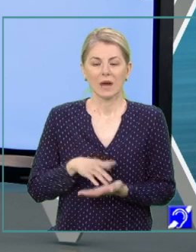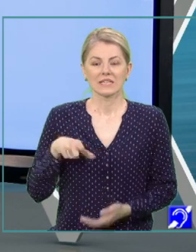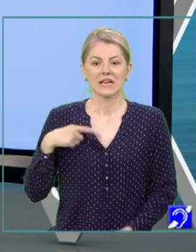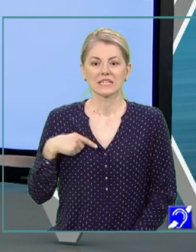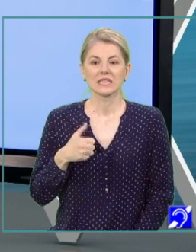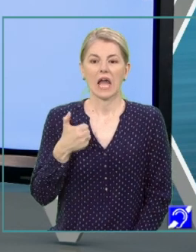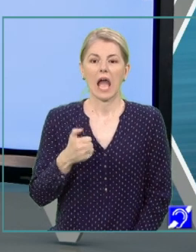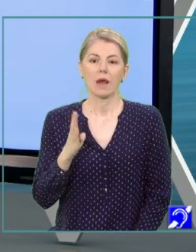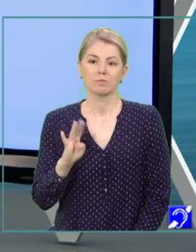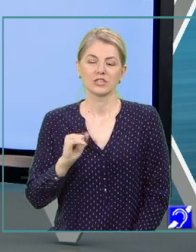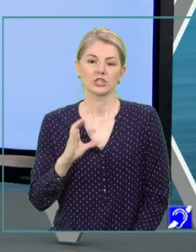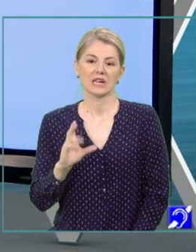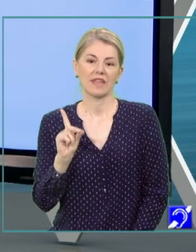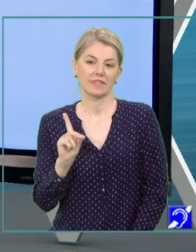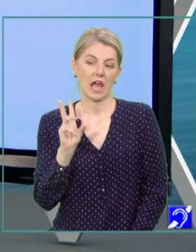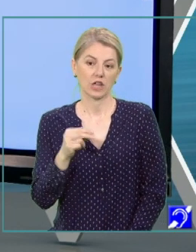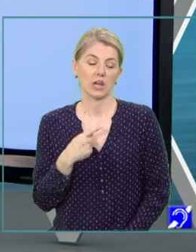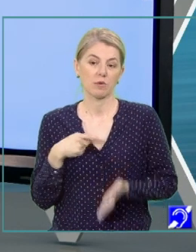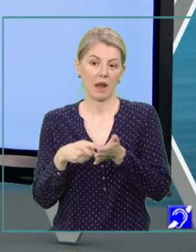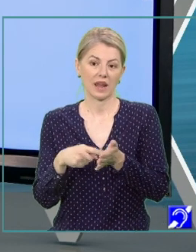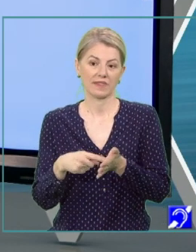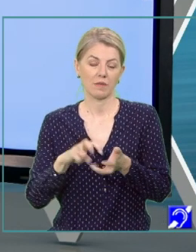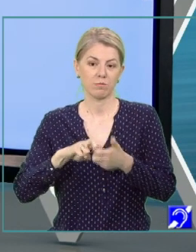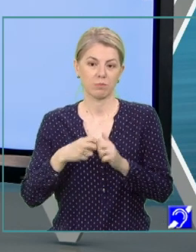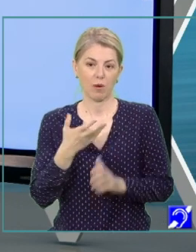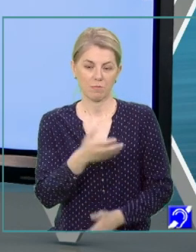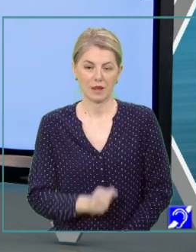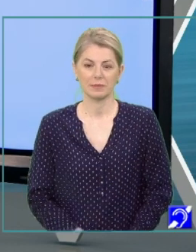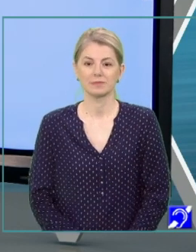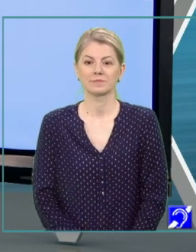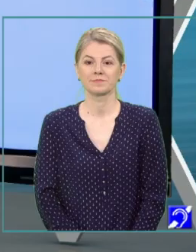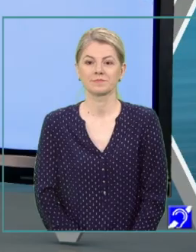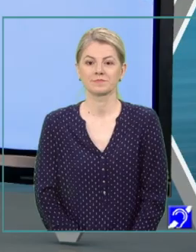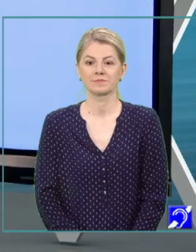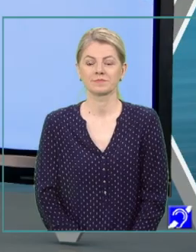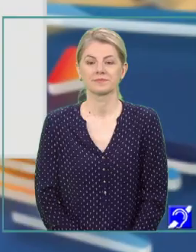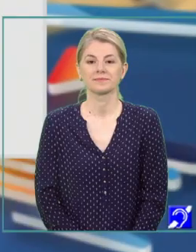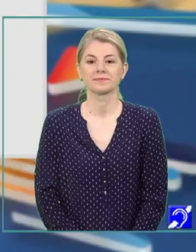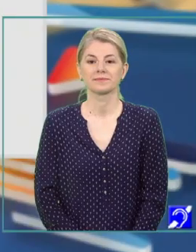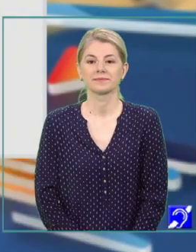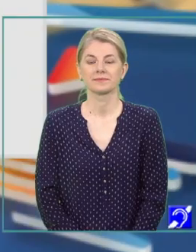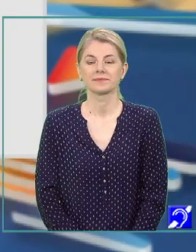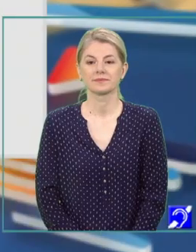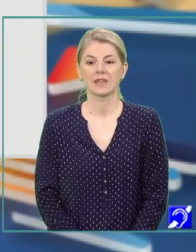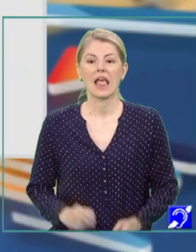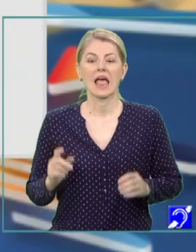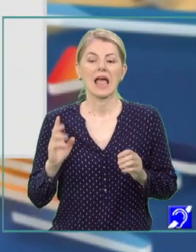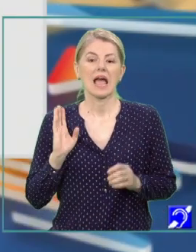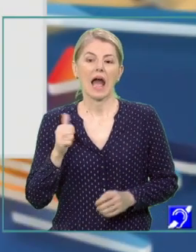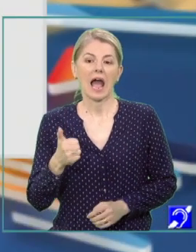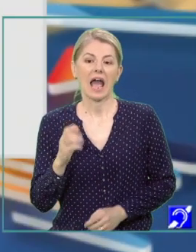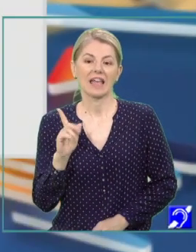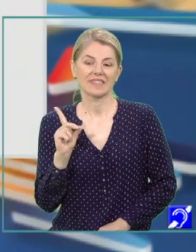sunt AB și CD, așa cum se precizează în text, bazele sunt paralele, iar laturile